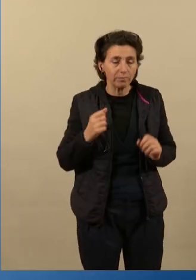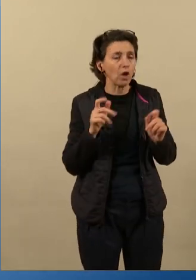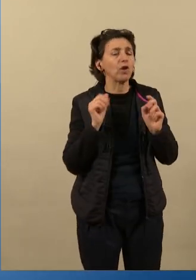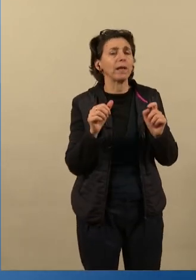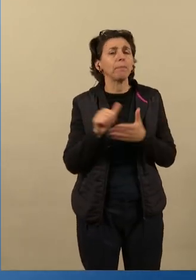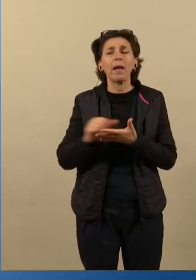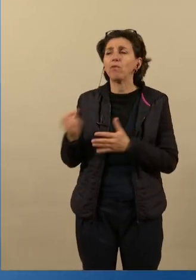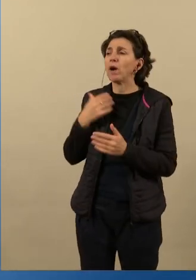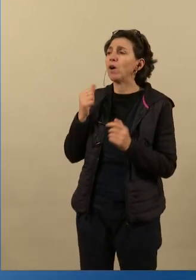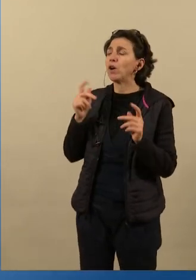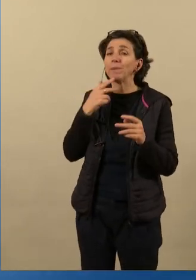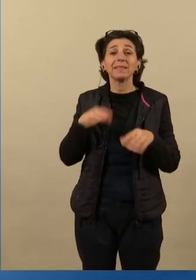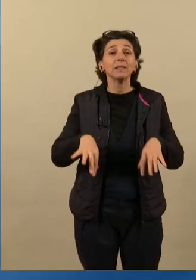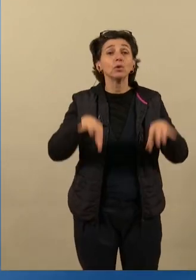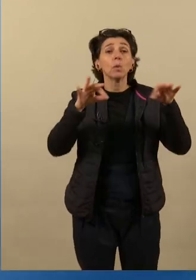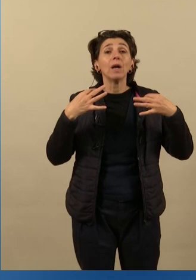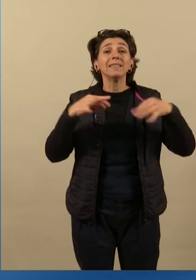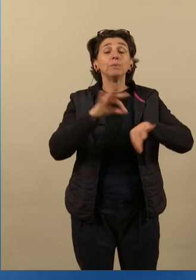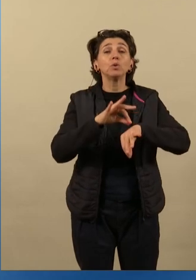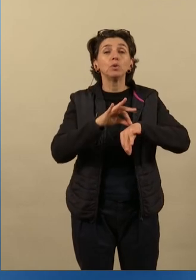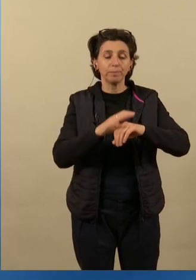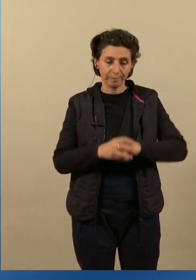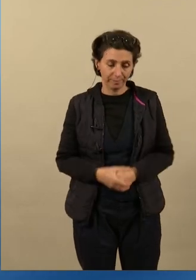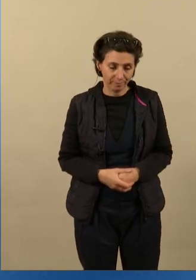bien par mail merci je suspends le